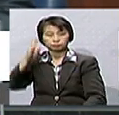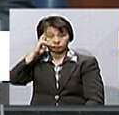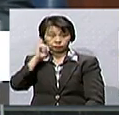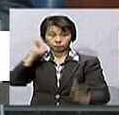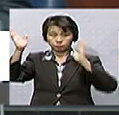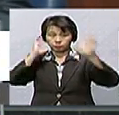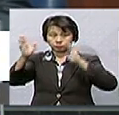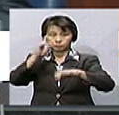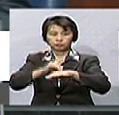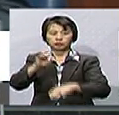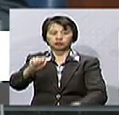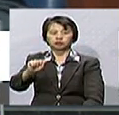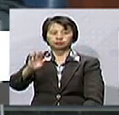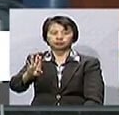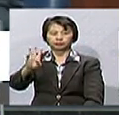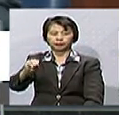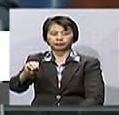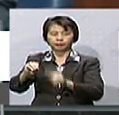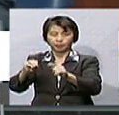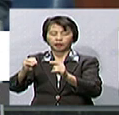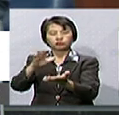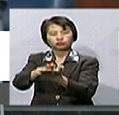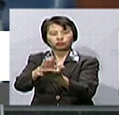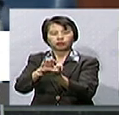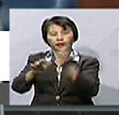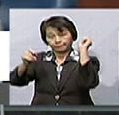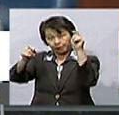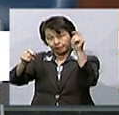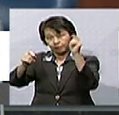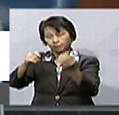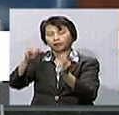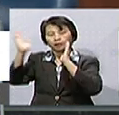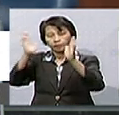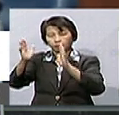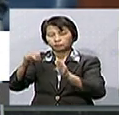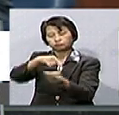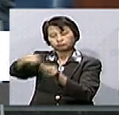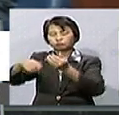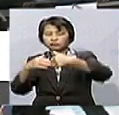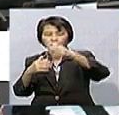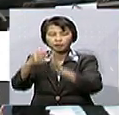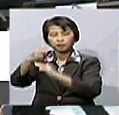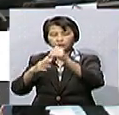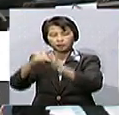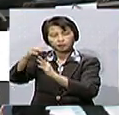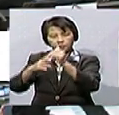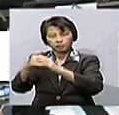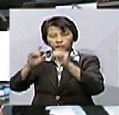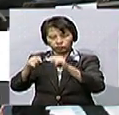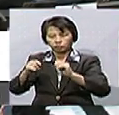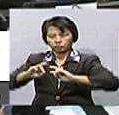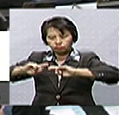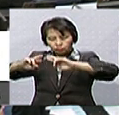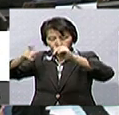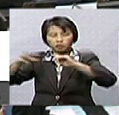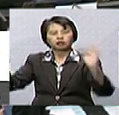negara di ABM supaya keselesaan dan persekitaran baru itu akan meningkatkan motivasi